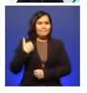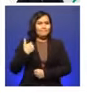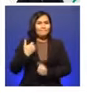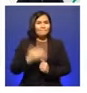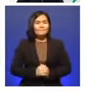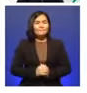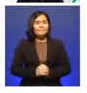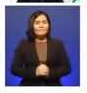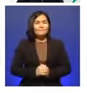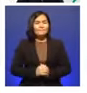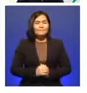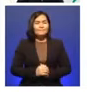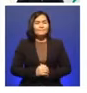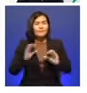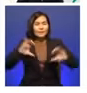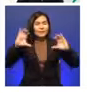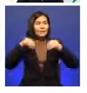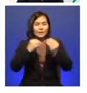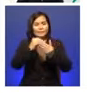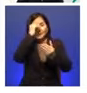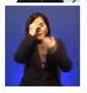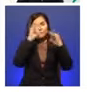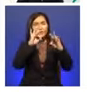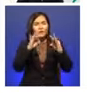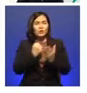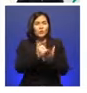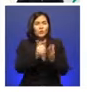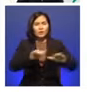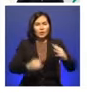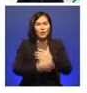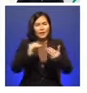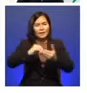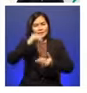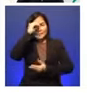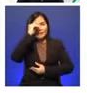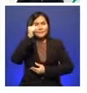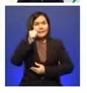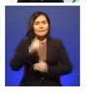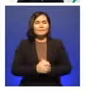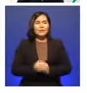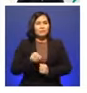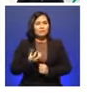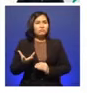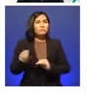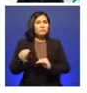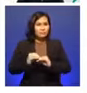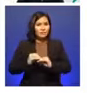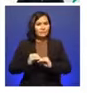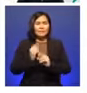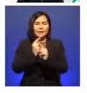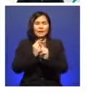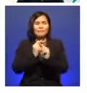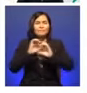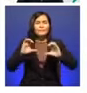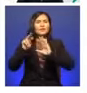ทำให้เด็กๆนะครับเข้าถึงการศึกษาในระดับก่อนอุดมศึกษาจำนวนมากนะฮะจากนโยบายดังกล่าวแต่อย่าง